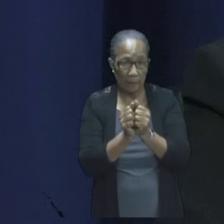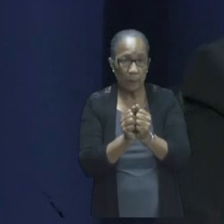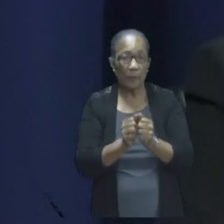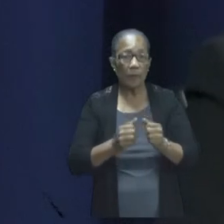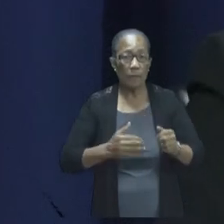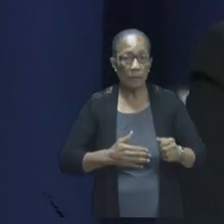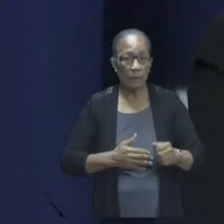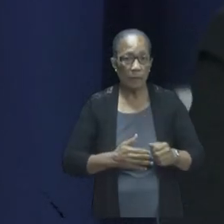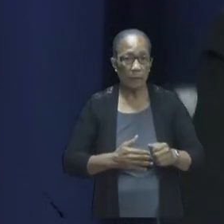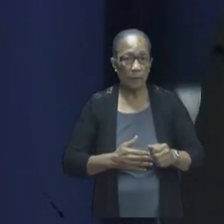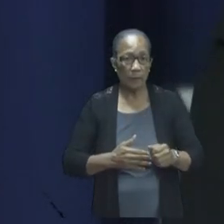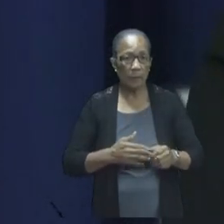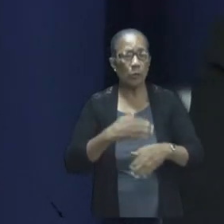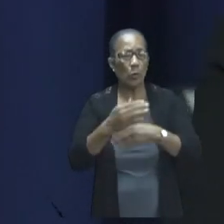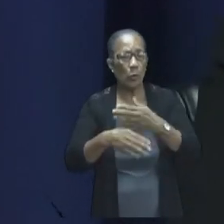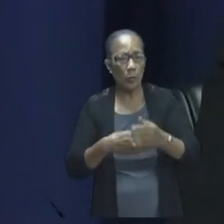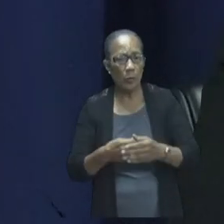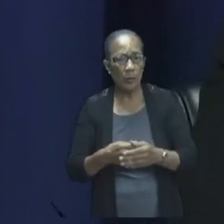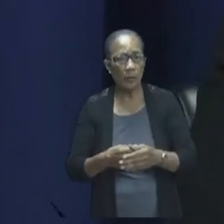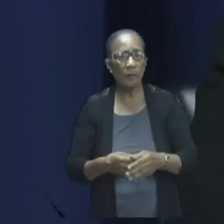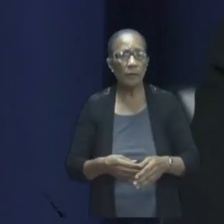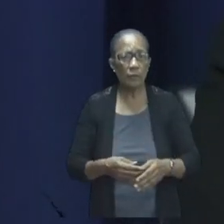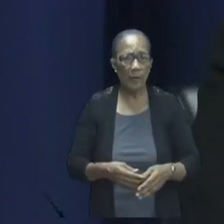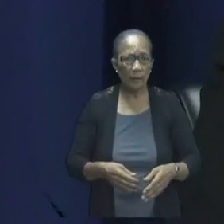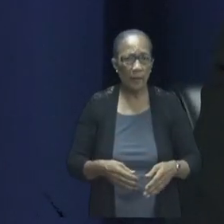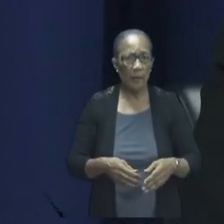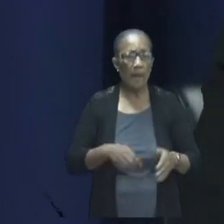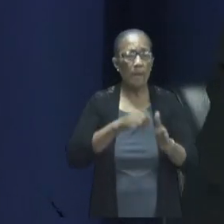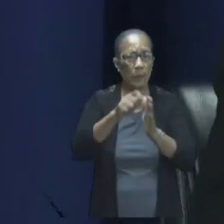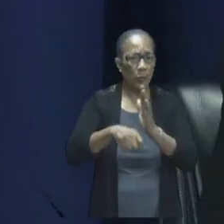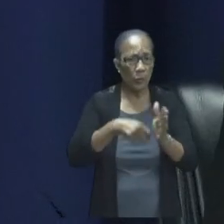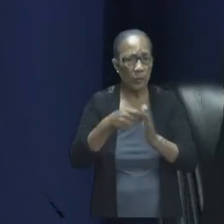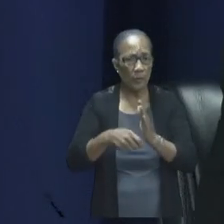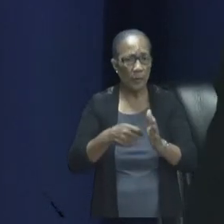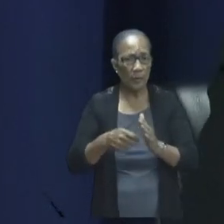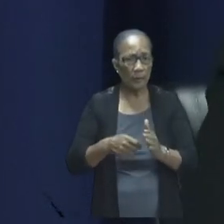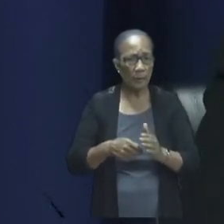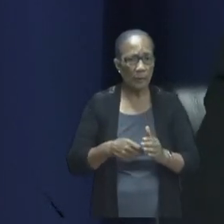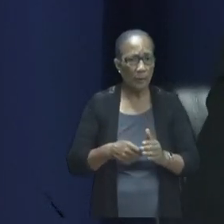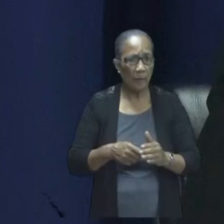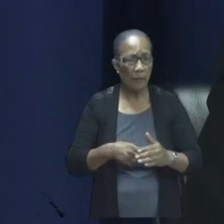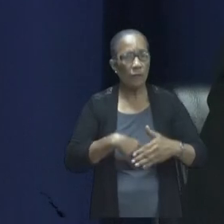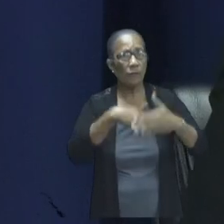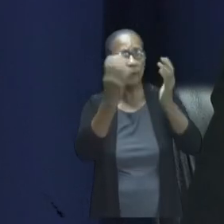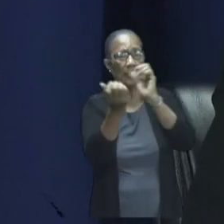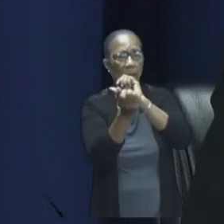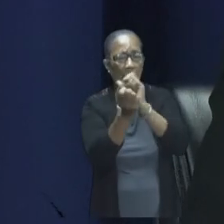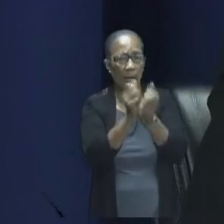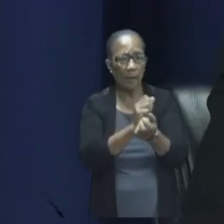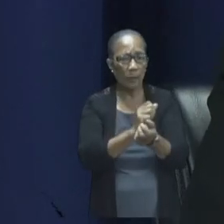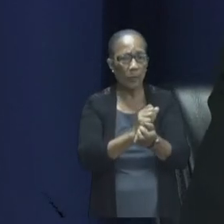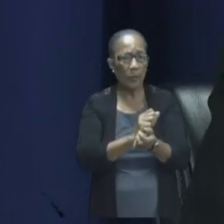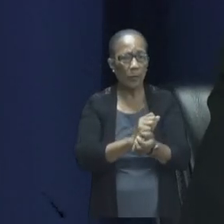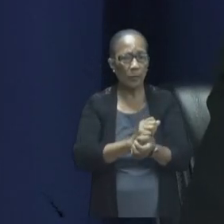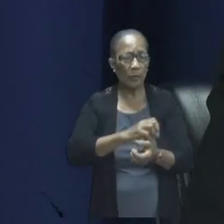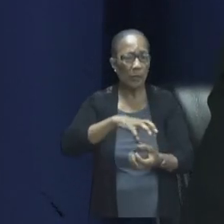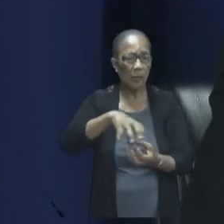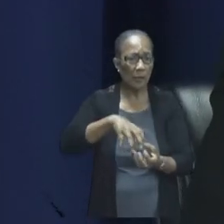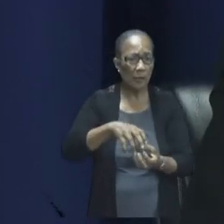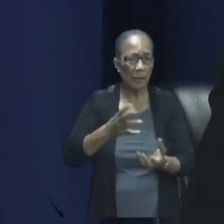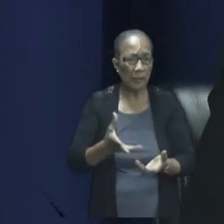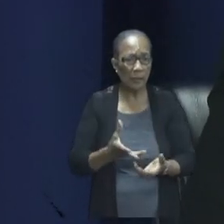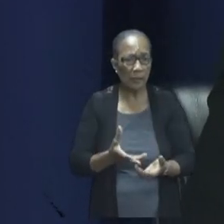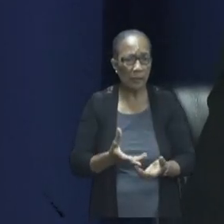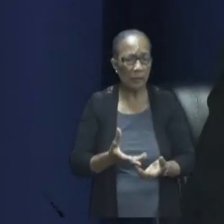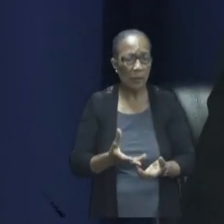projecten om carbon dat er die tijd dat produceren carbon krediet en liggen niet ergens het bos ook al hebben we